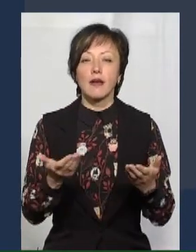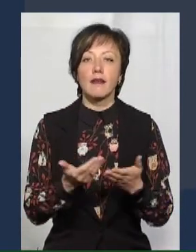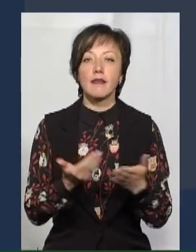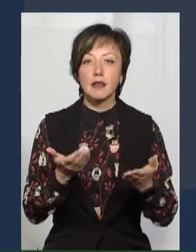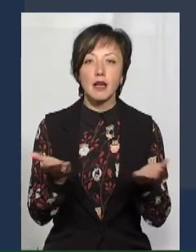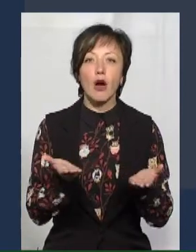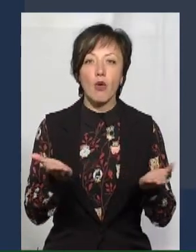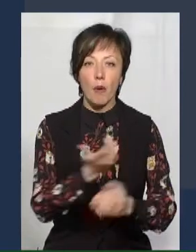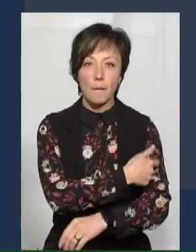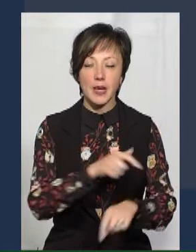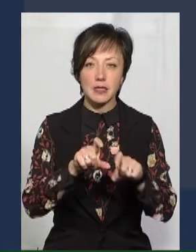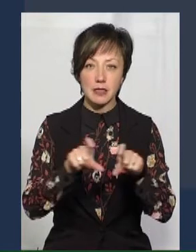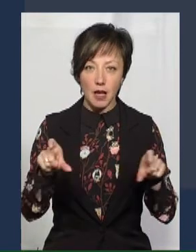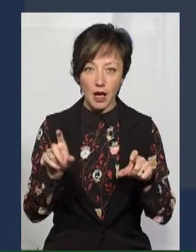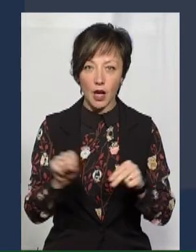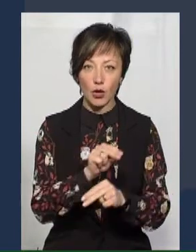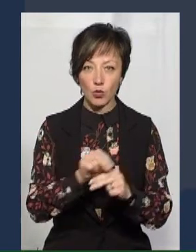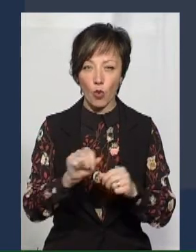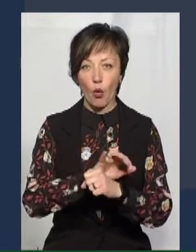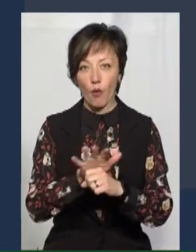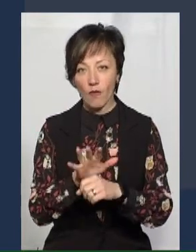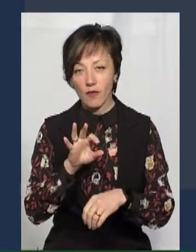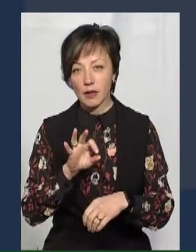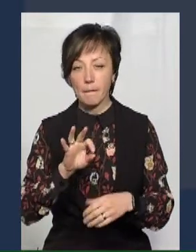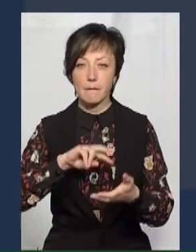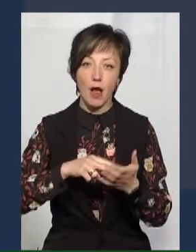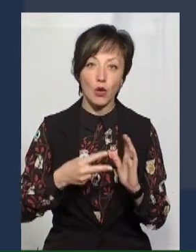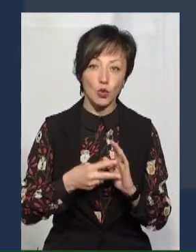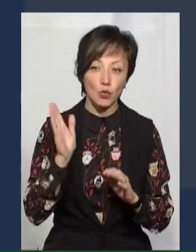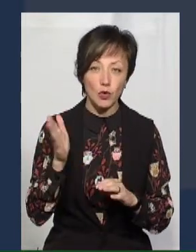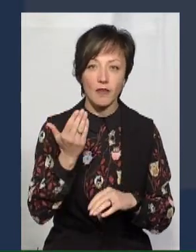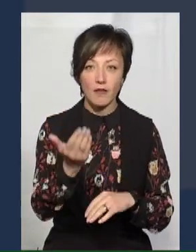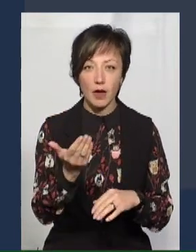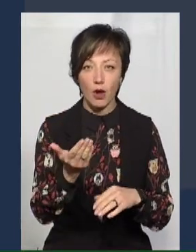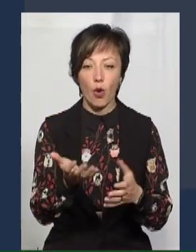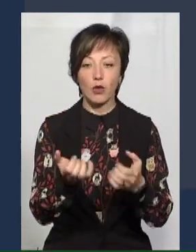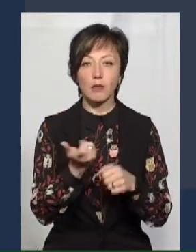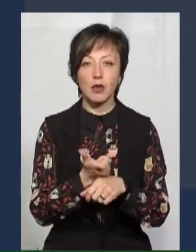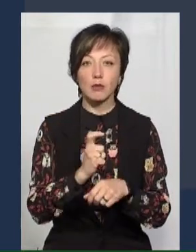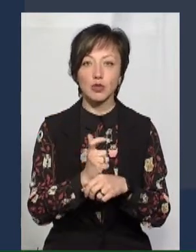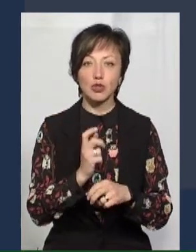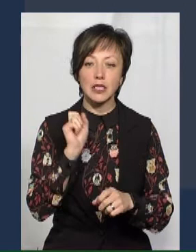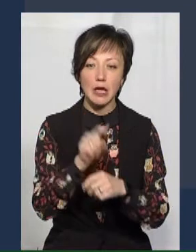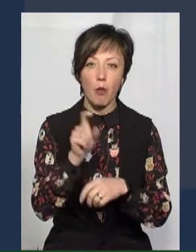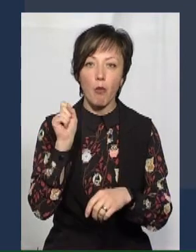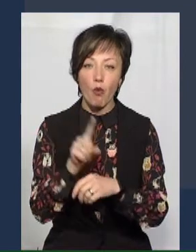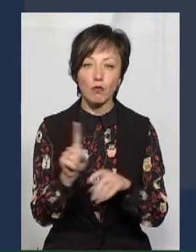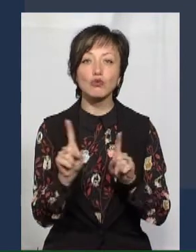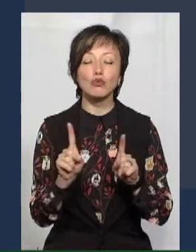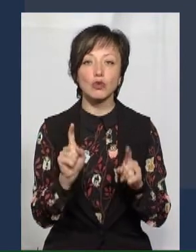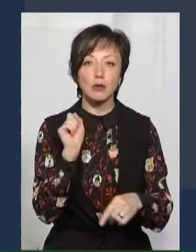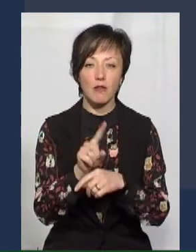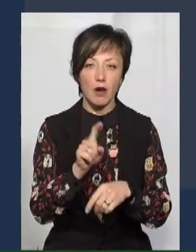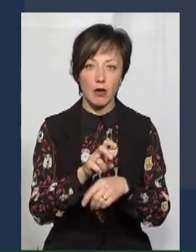із медзакладів Хмельниччини, які лікують від ковід або планують це робити, ви отримуєте найбільше замовлень і яких